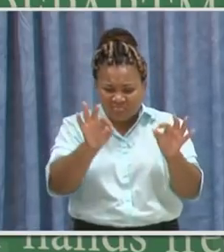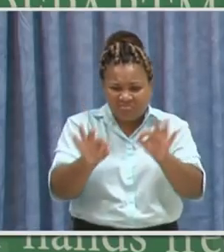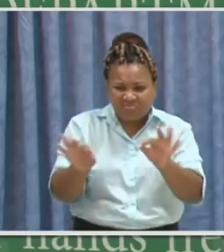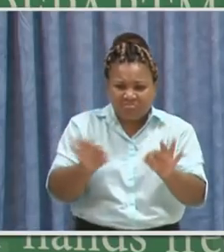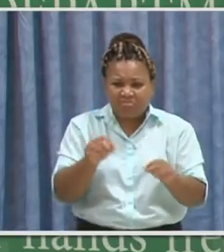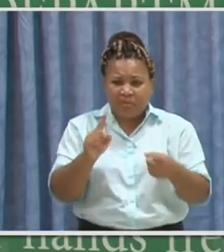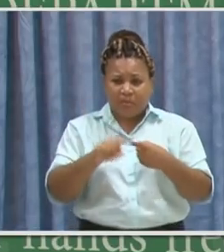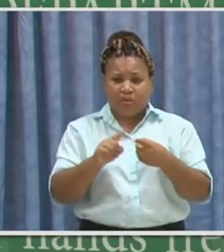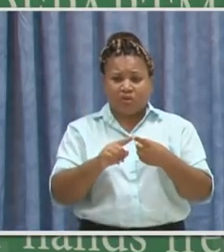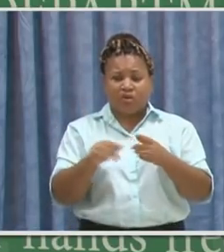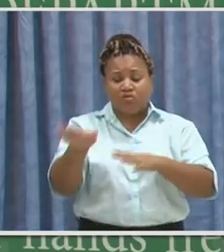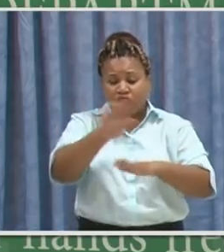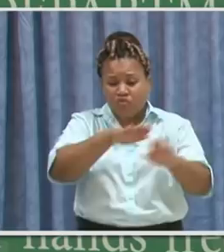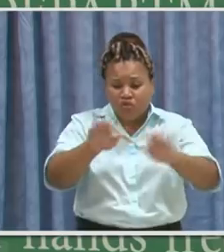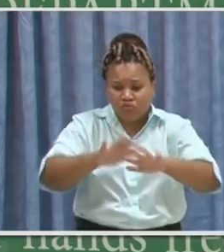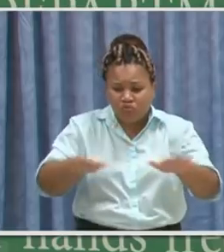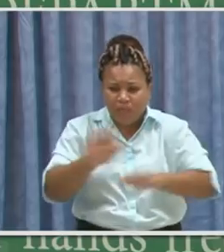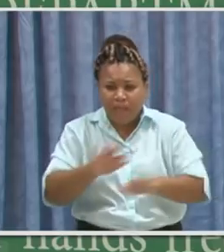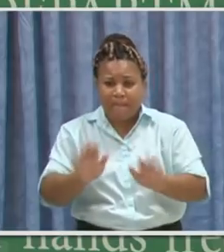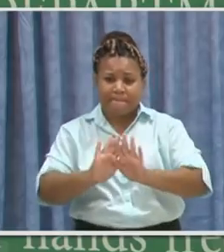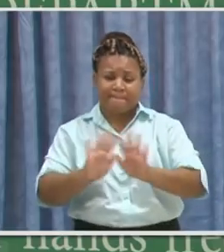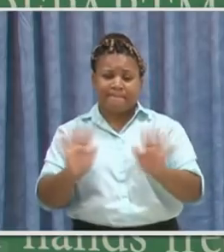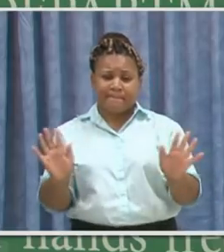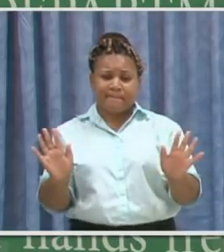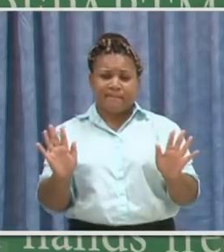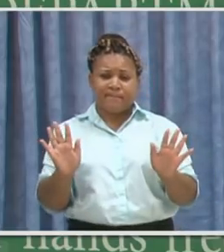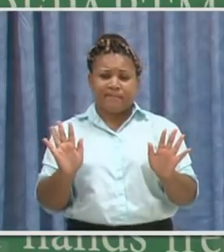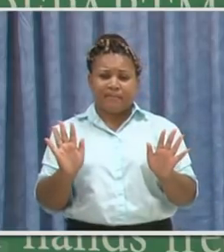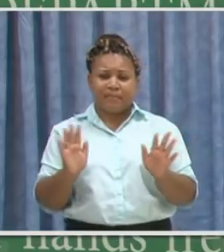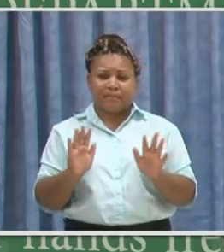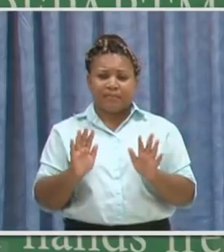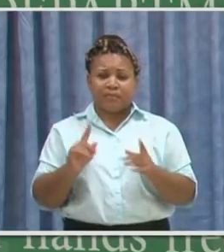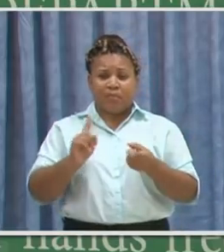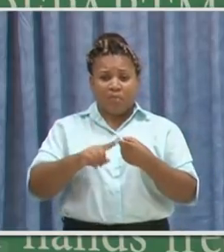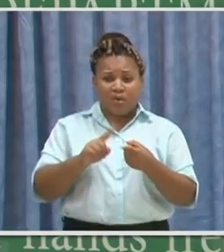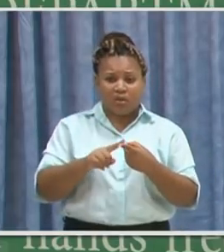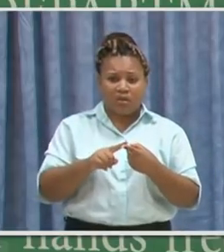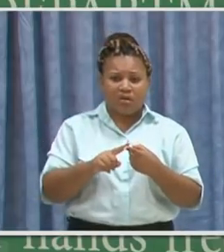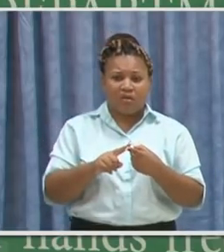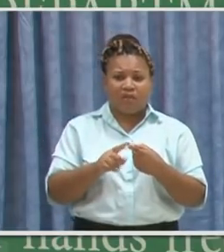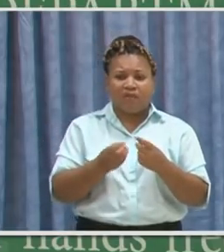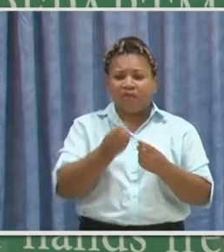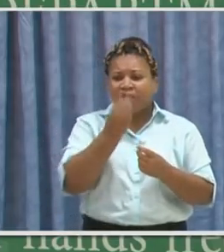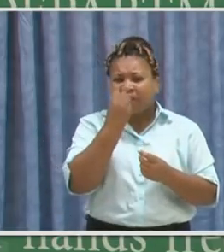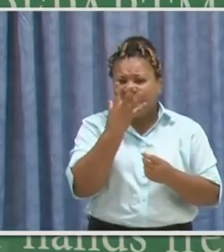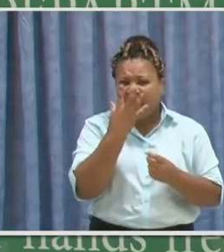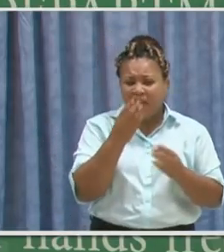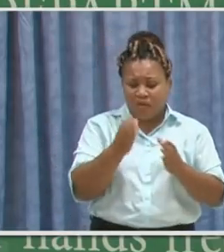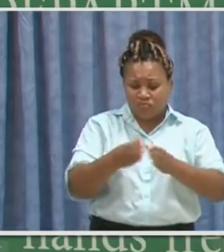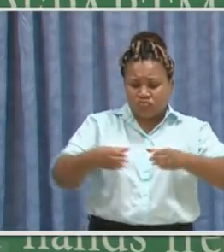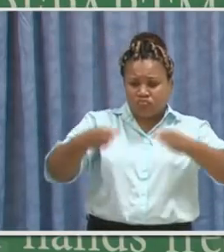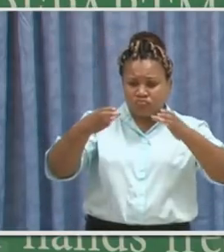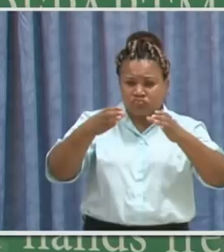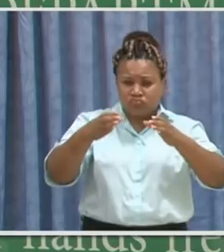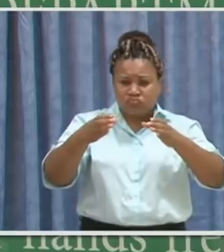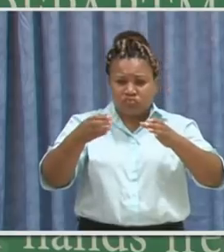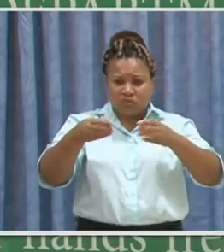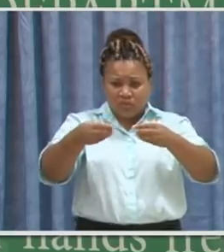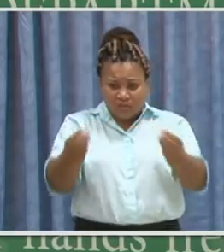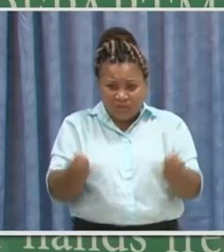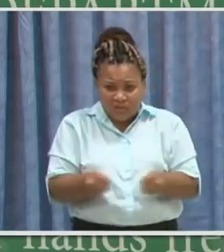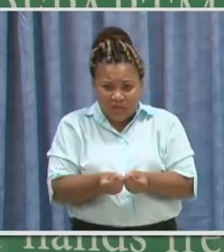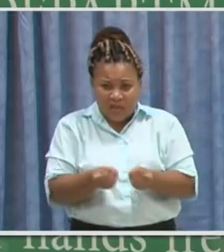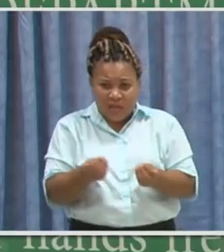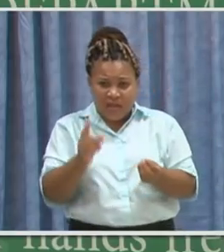least un ou deux fois par jour. Et David bon pot qui peut tenir l'eau. Bonne plante qui peut tenir l'eau comme aussi capable de brûler,